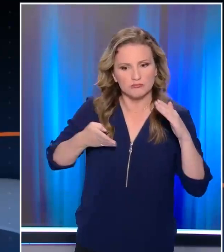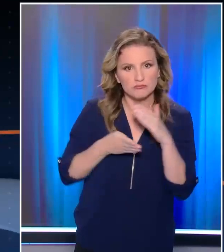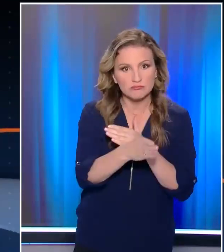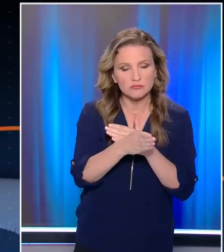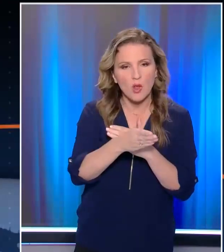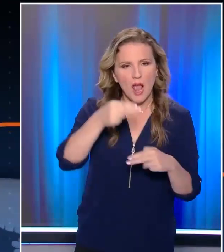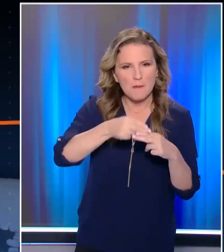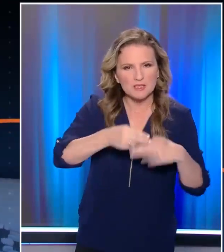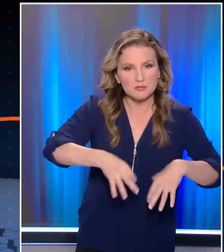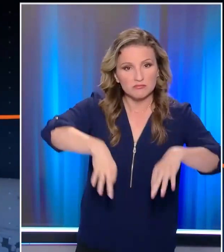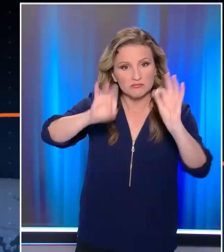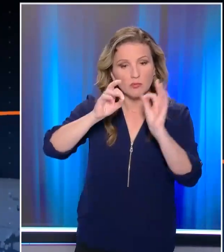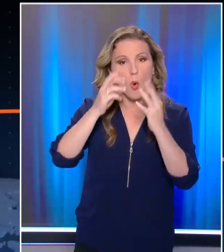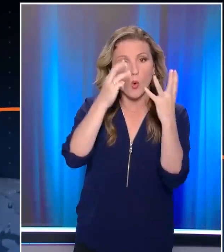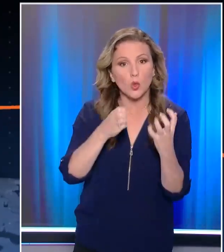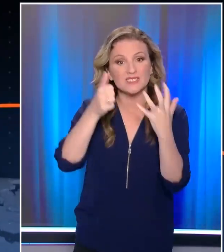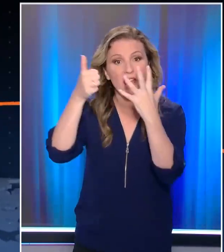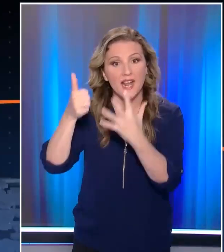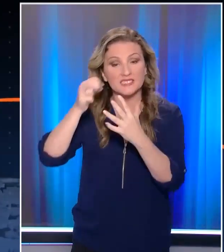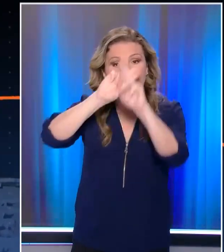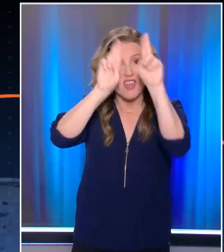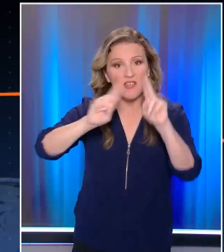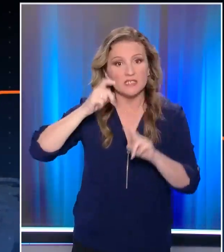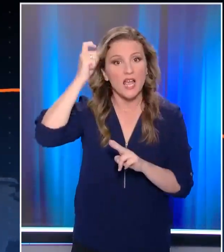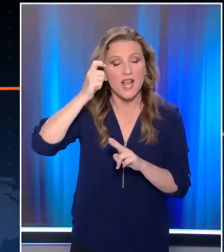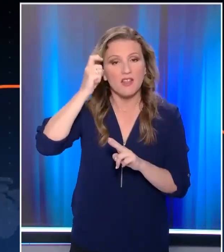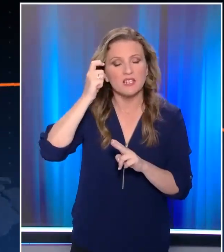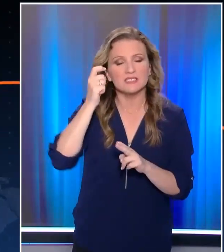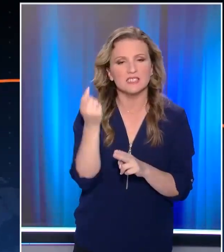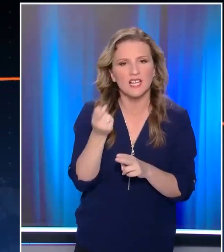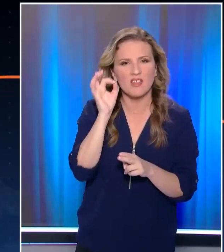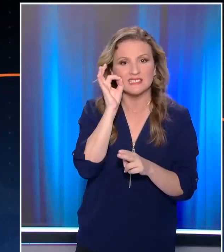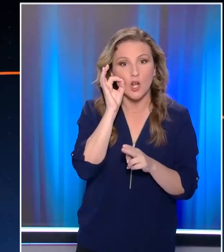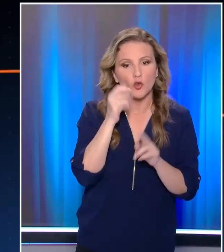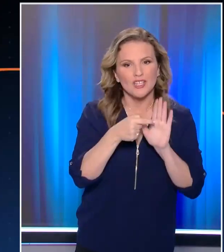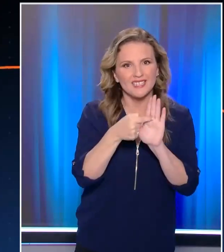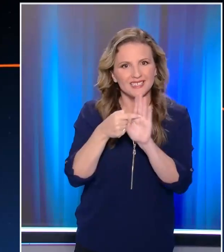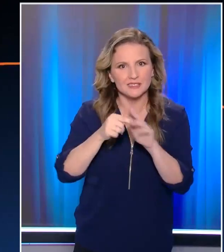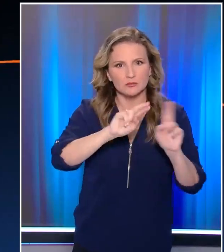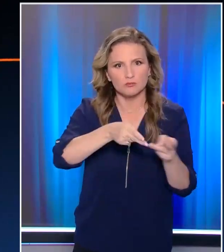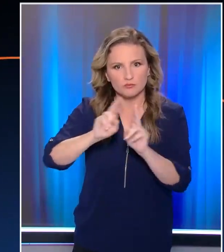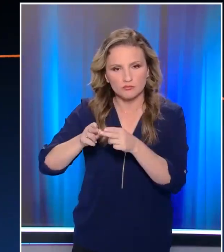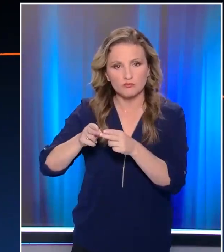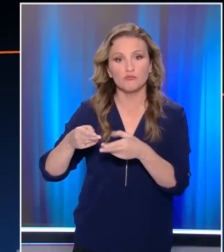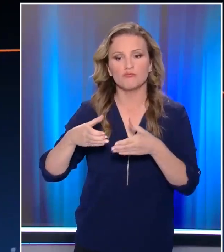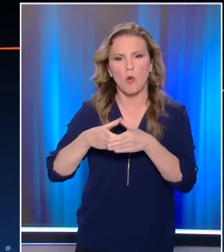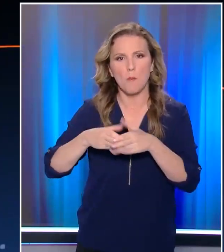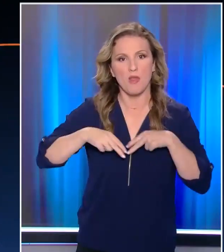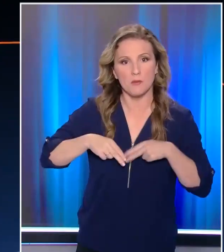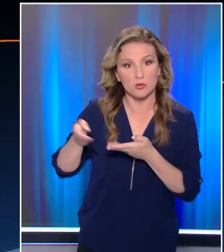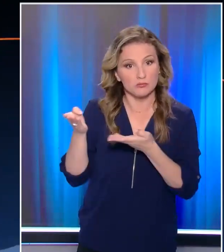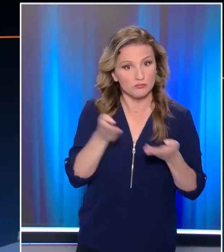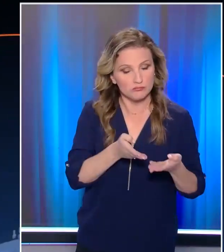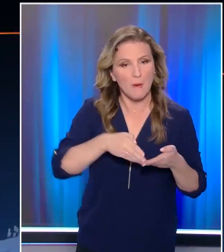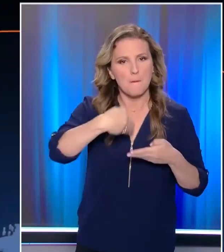για την επίσημη έναρξη της 86ης Διεθνής Έκθεσης Θεσσαλονίκης. Εκεί τον υποδέχτηκε υπουργικό κλιμάκιο και άμεσα ξεκίνησε ο αγιασμός